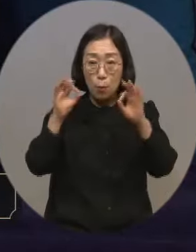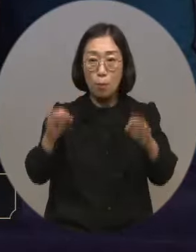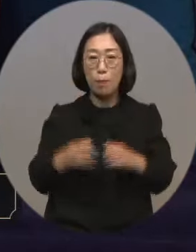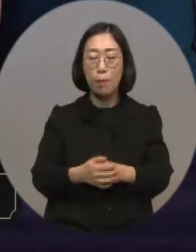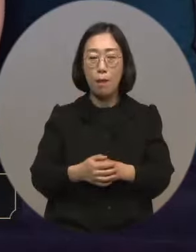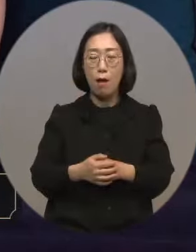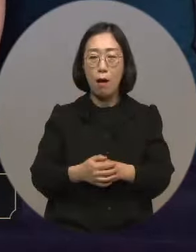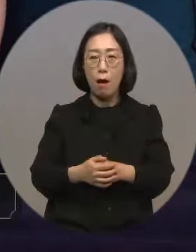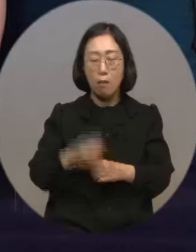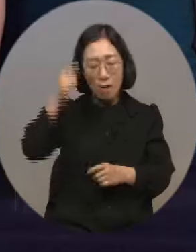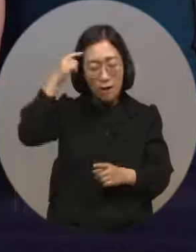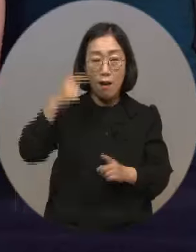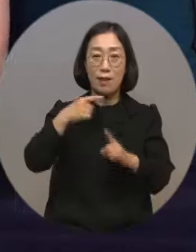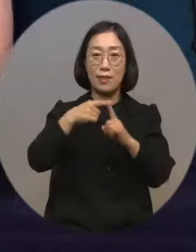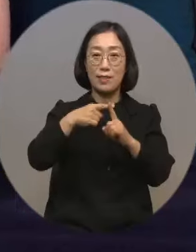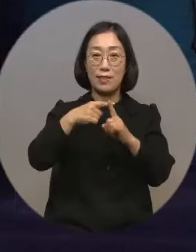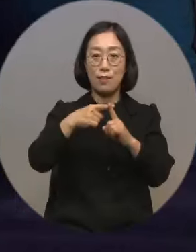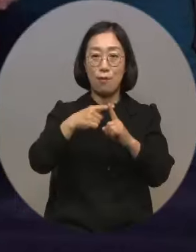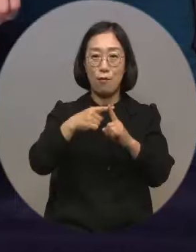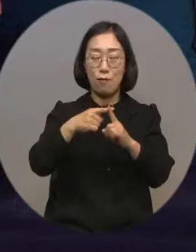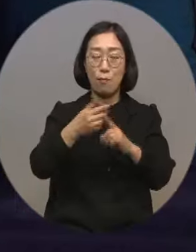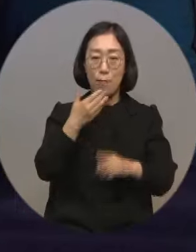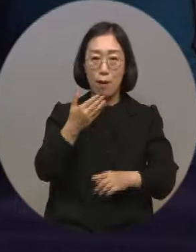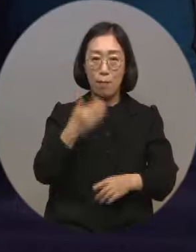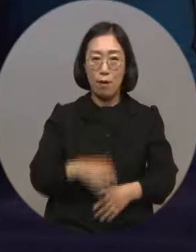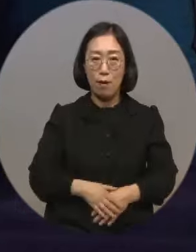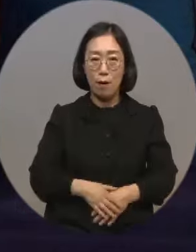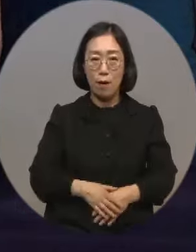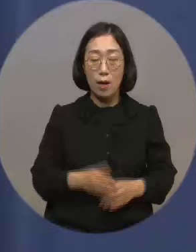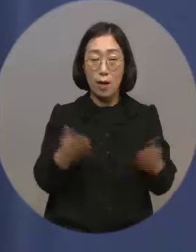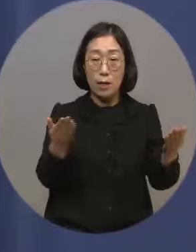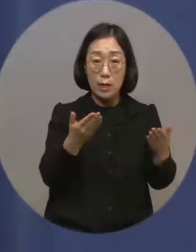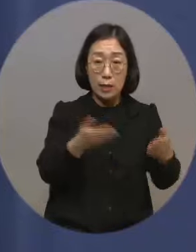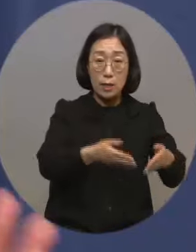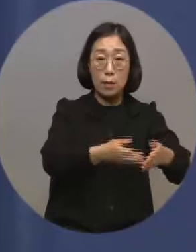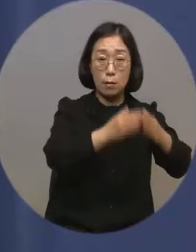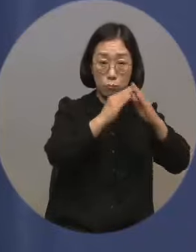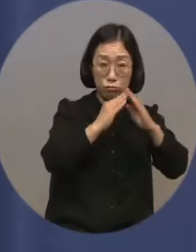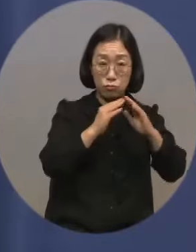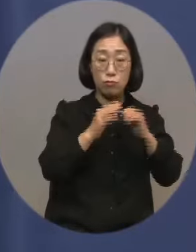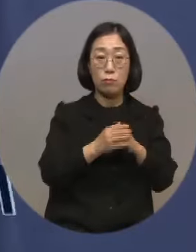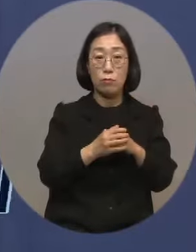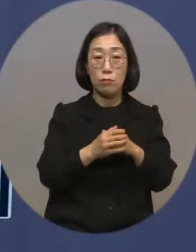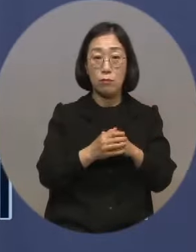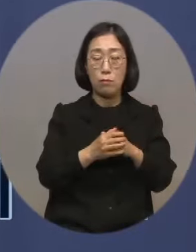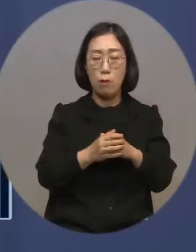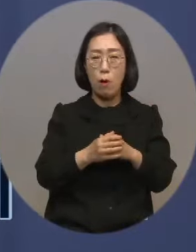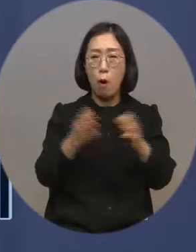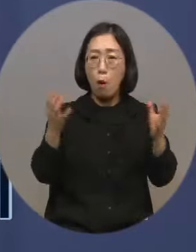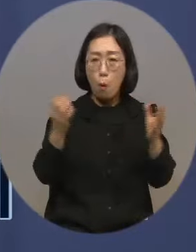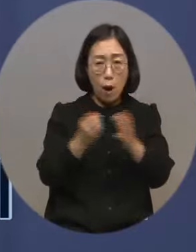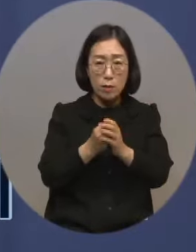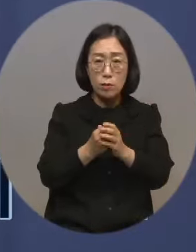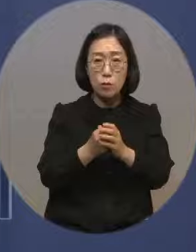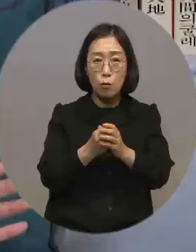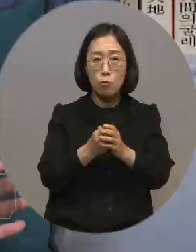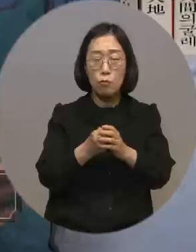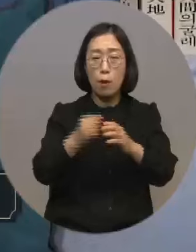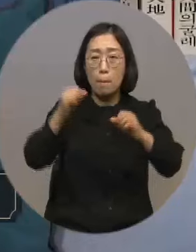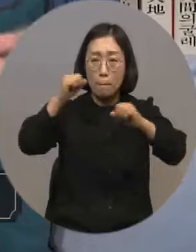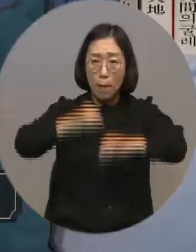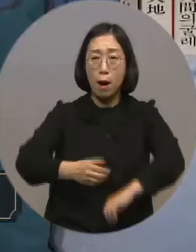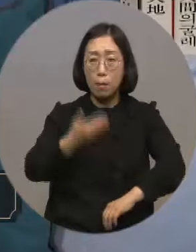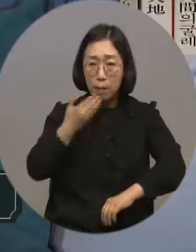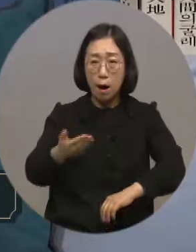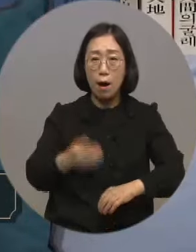선천적으로 긍정적이셔요. 왜냐하면 창업은 취업과 무슨 차이가 있냐면 잘 되면 잘 될 수도 있지만 망하면 완전히 그냥 근데